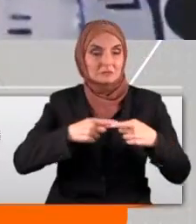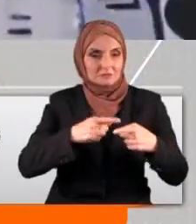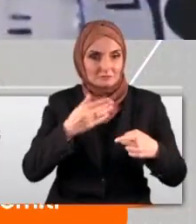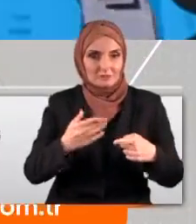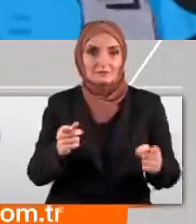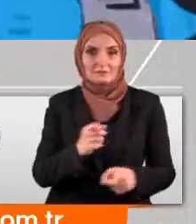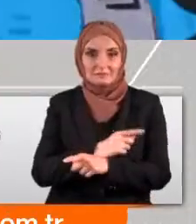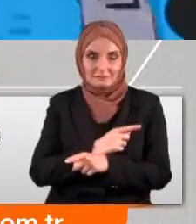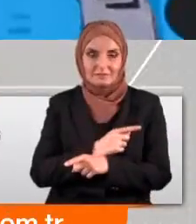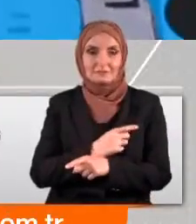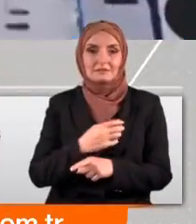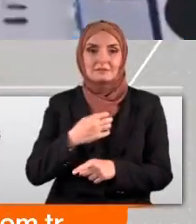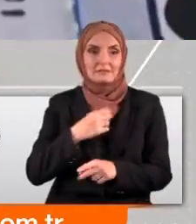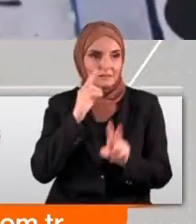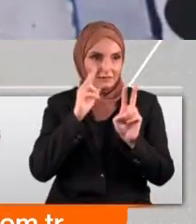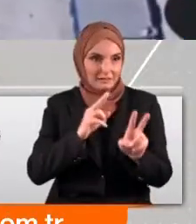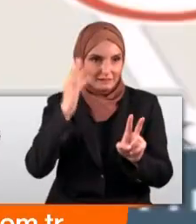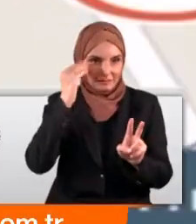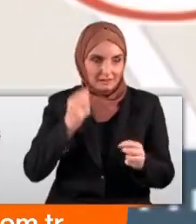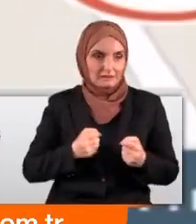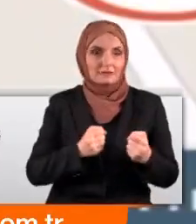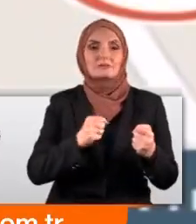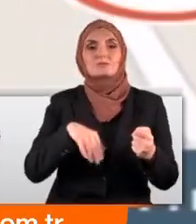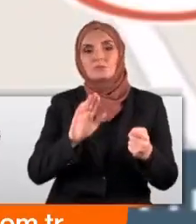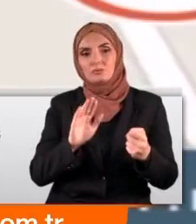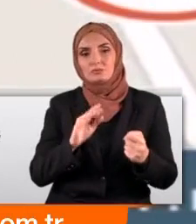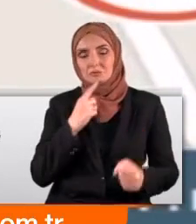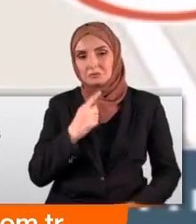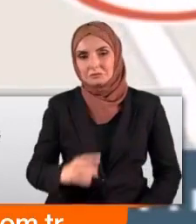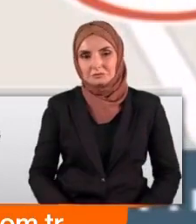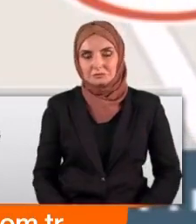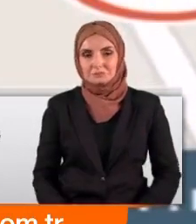sürücü kendi sürüş zekasını kullanarak bu yola girmeyecek.